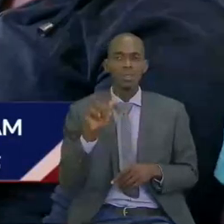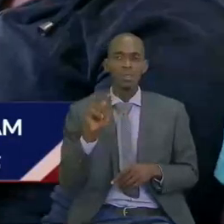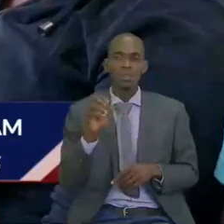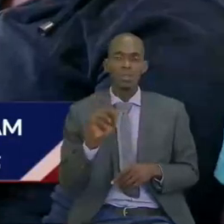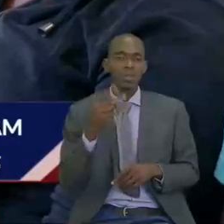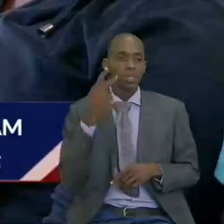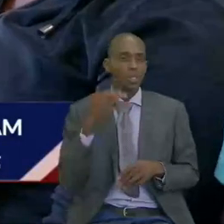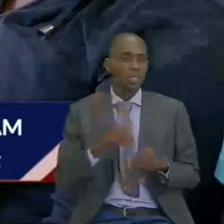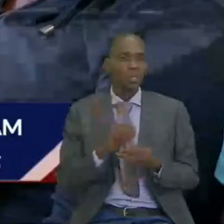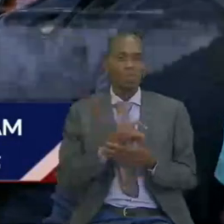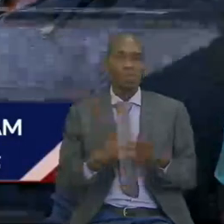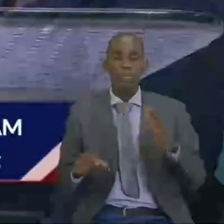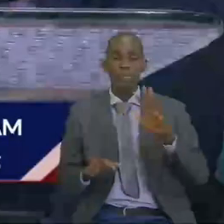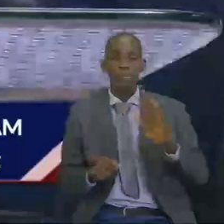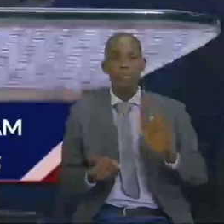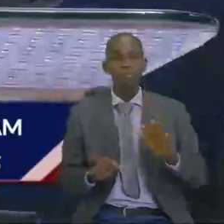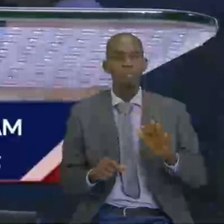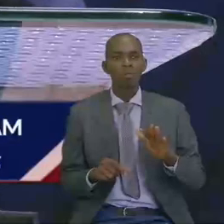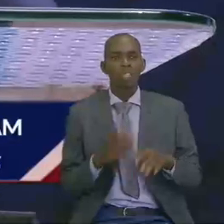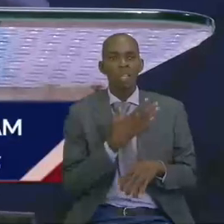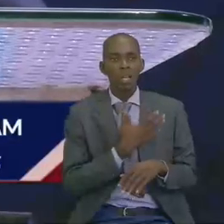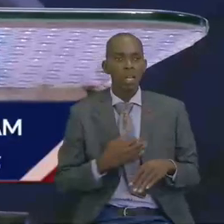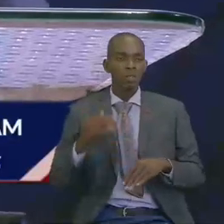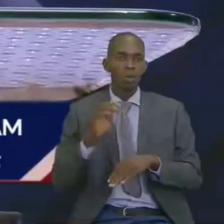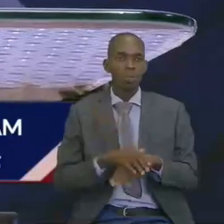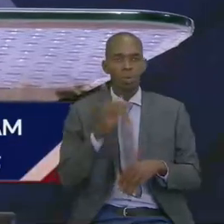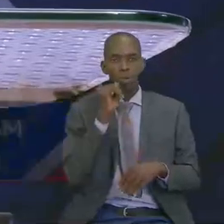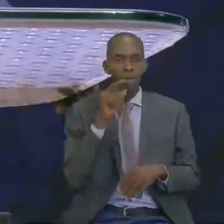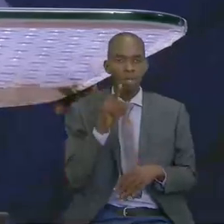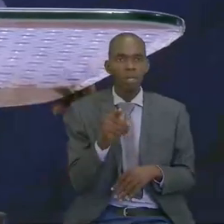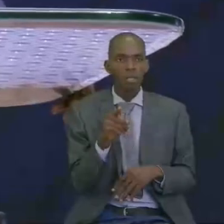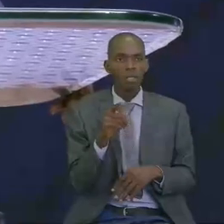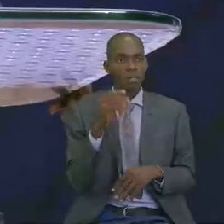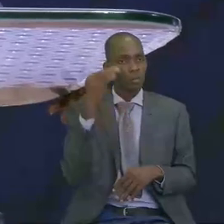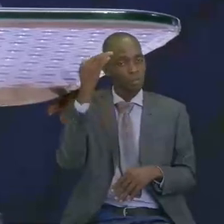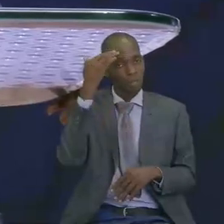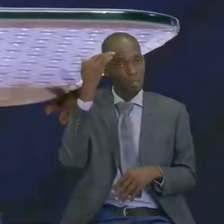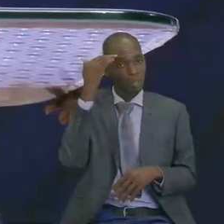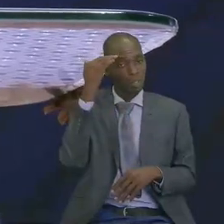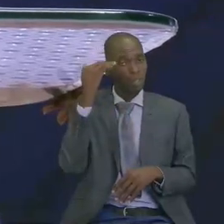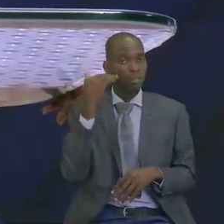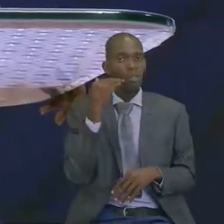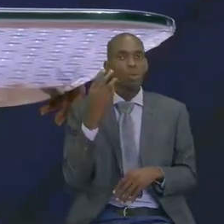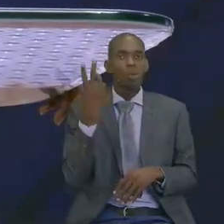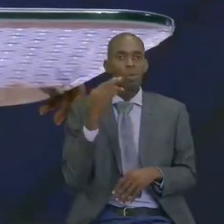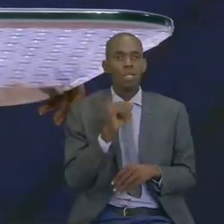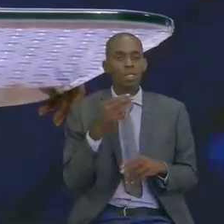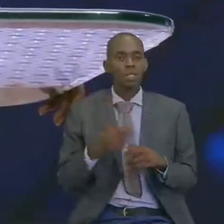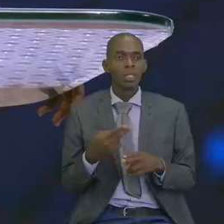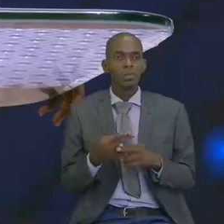5. 5 dit, sur son front était écrit un